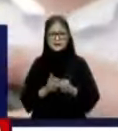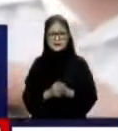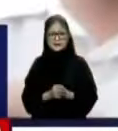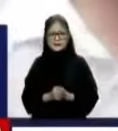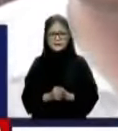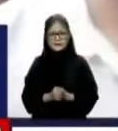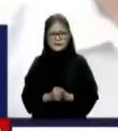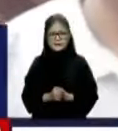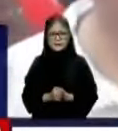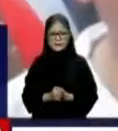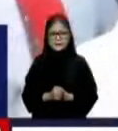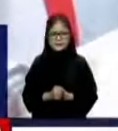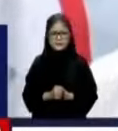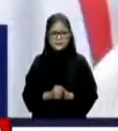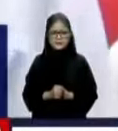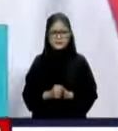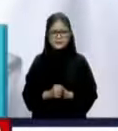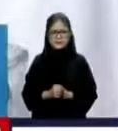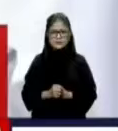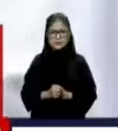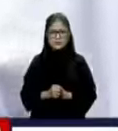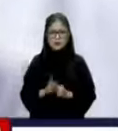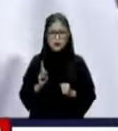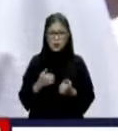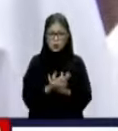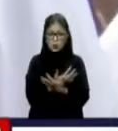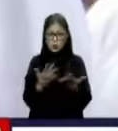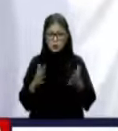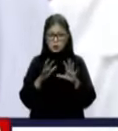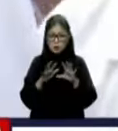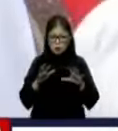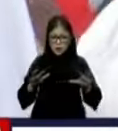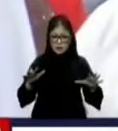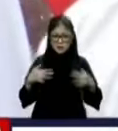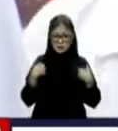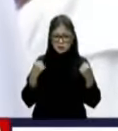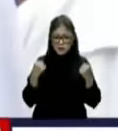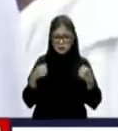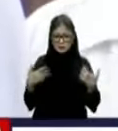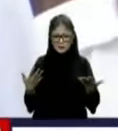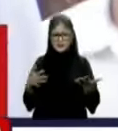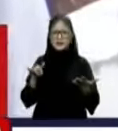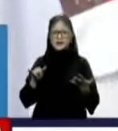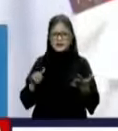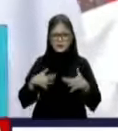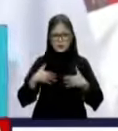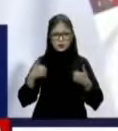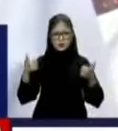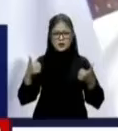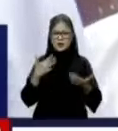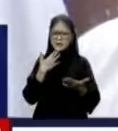Iya ya, Bu. Ini melihat antusiasme warga Bu dari TPS 067 ini. Oh ya, sangat luar biasa. Bersyukur